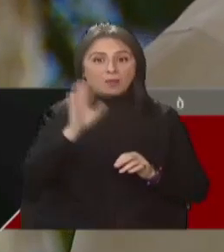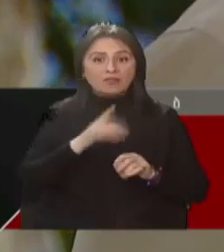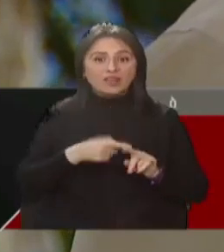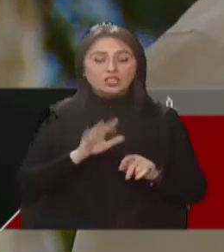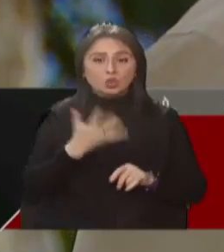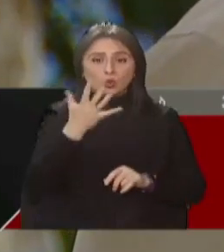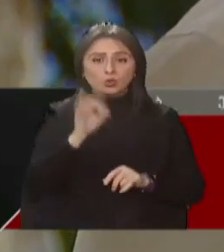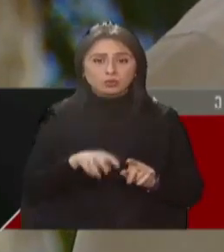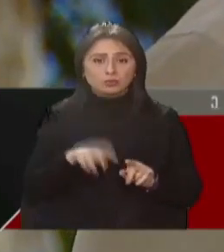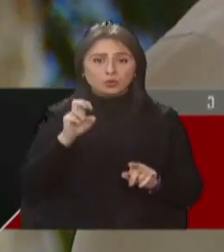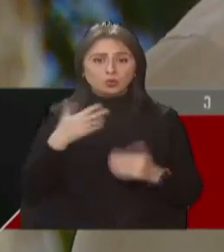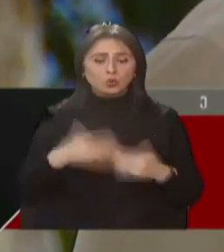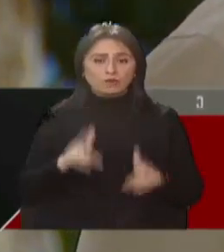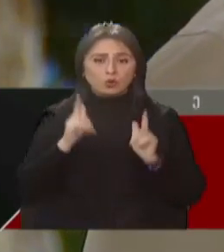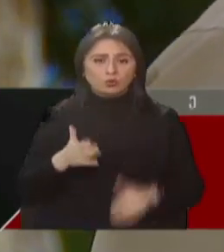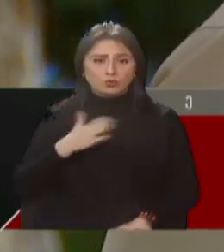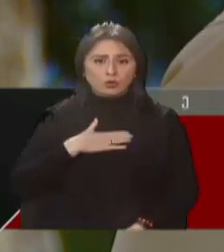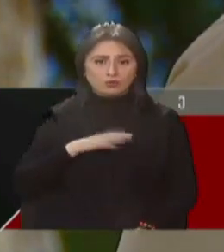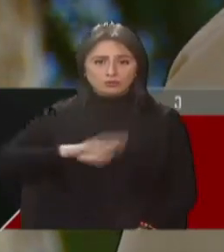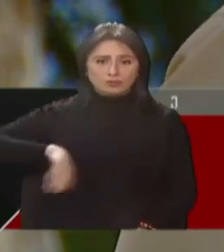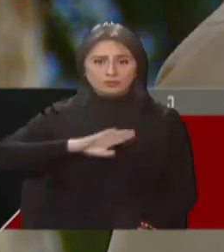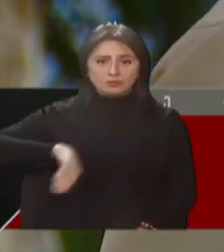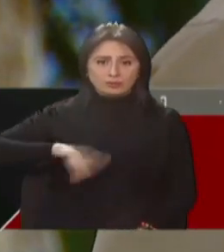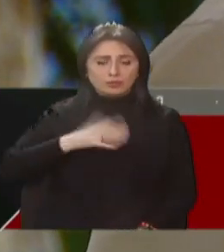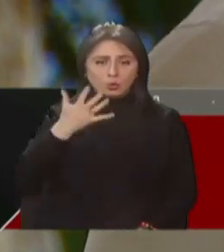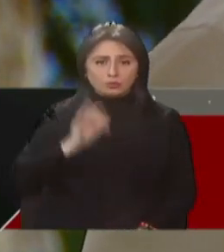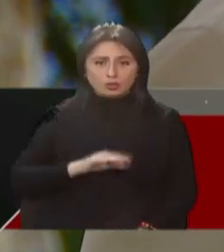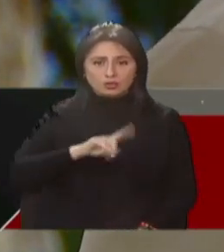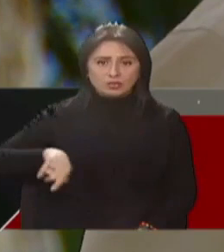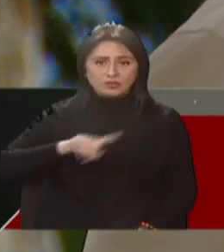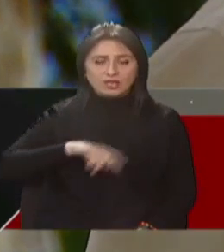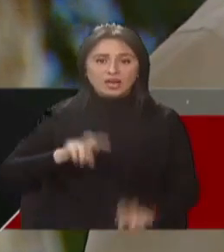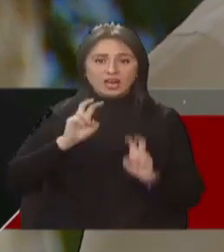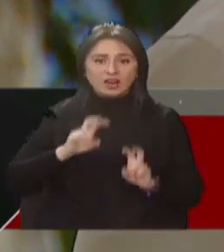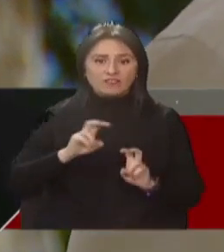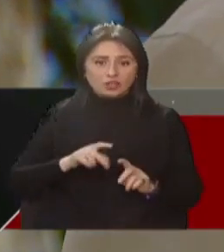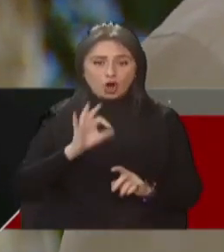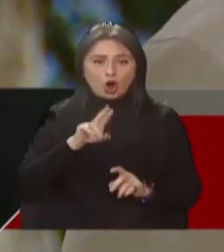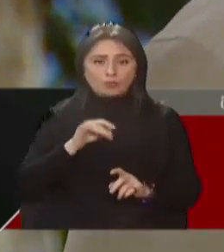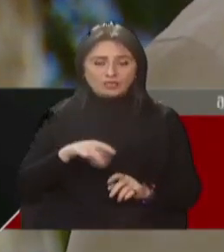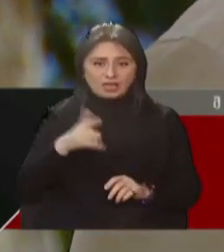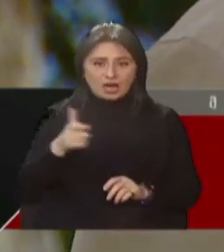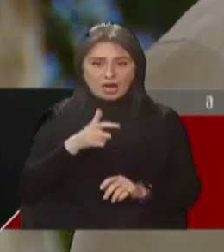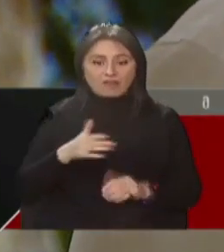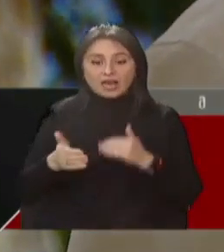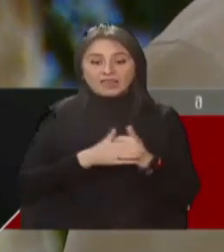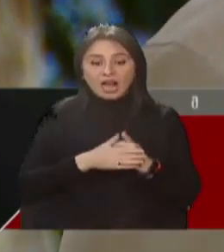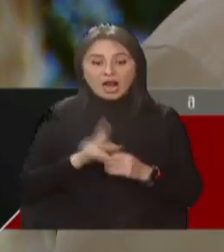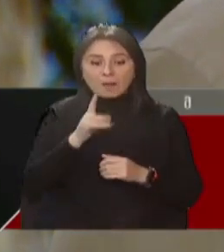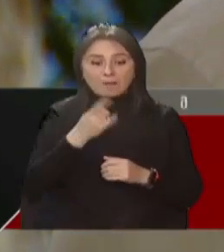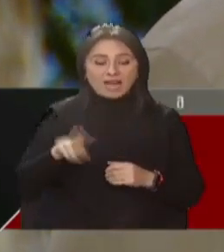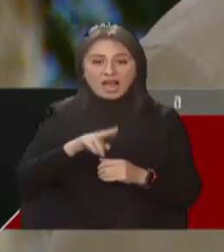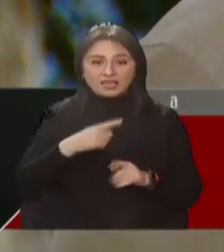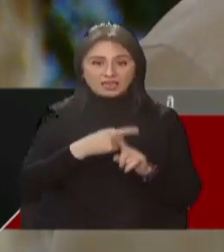ისი 5% ელემენტარული ანგარიშით მოდის უკვე საქართველოში ეგრეთ წოდებული ოფციური გაზი. Ეს არის დაახლოებით